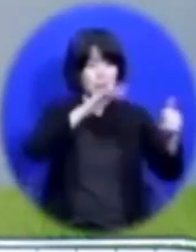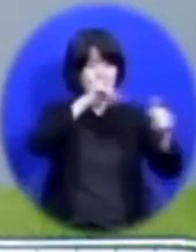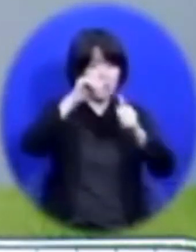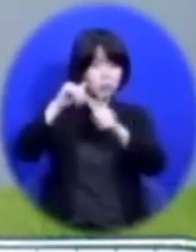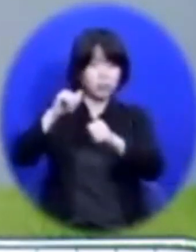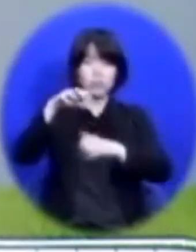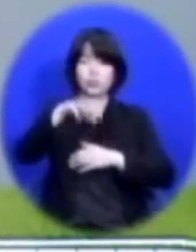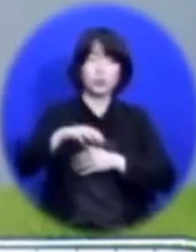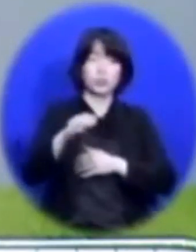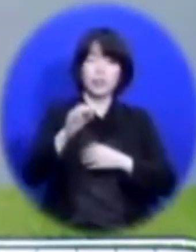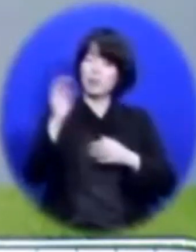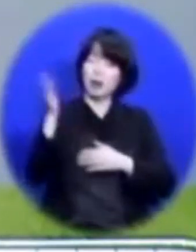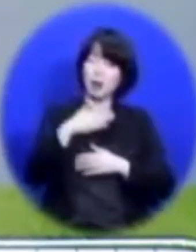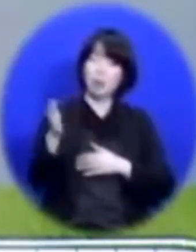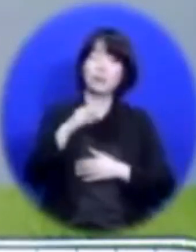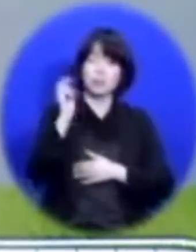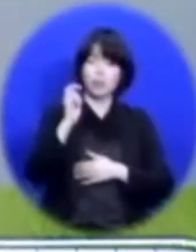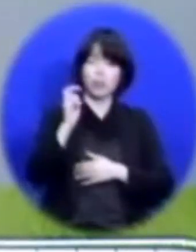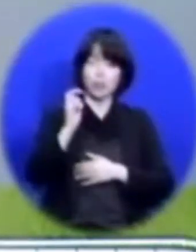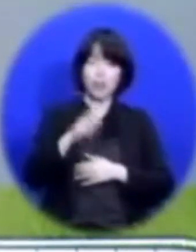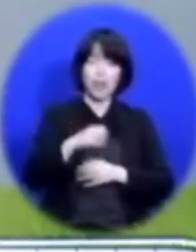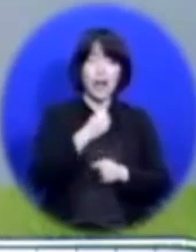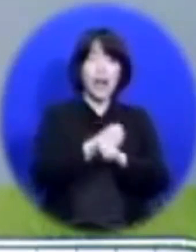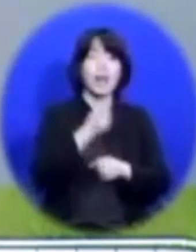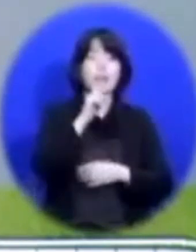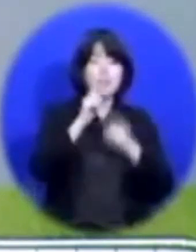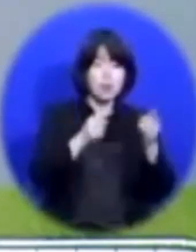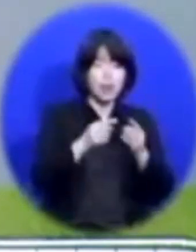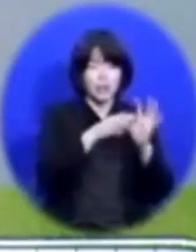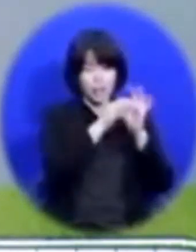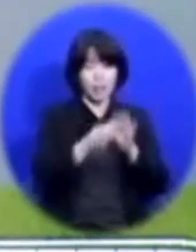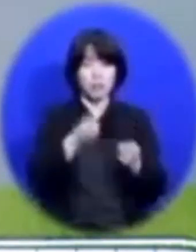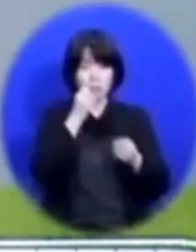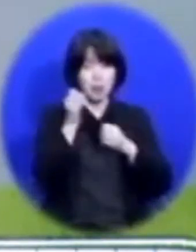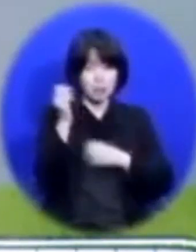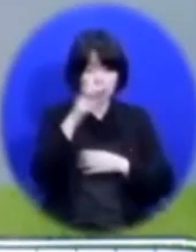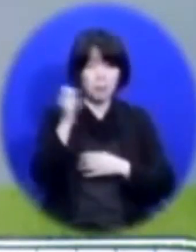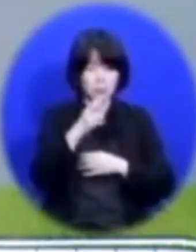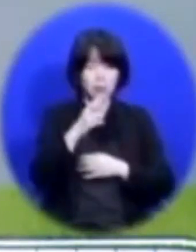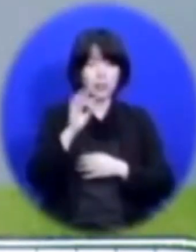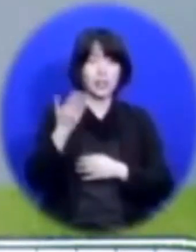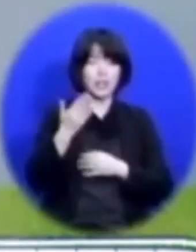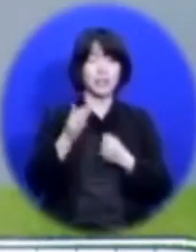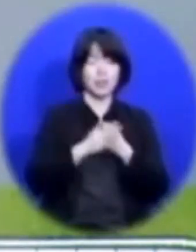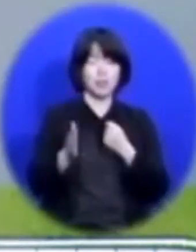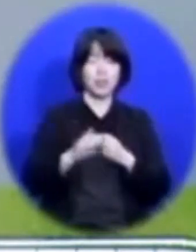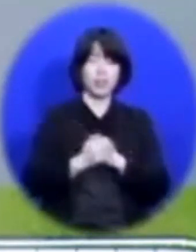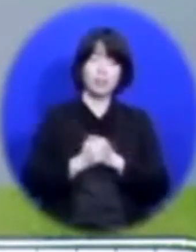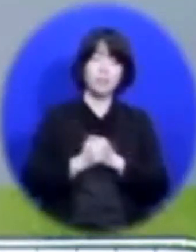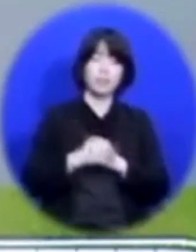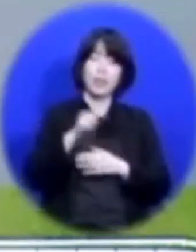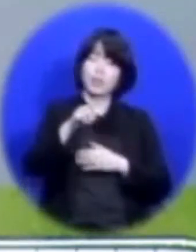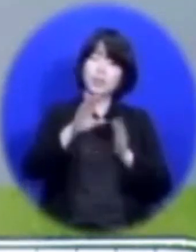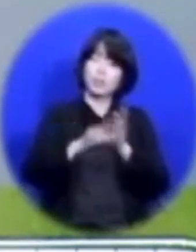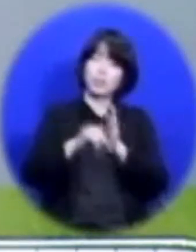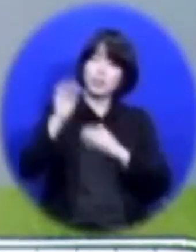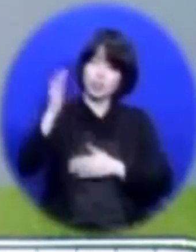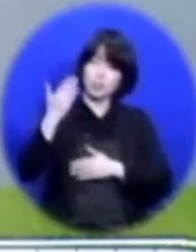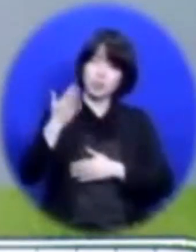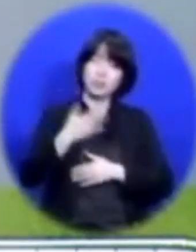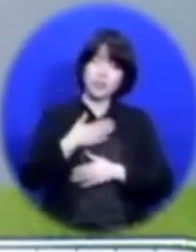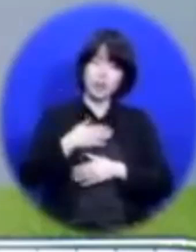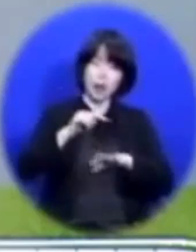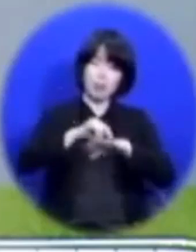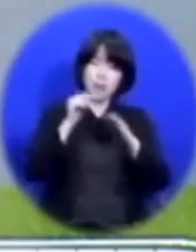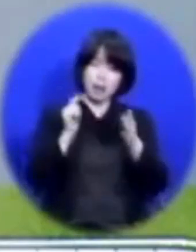저를초대하는사람이거의없을겁니다.왜?그렇게하면결국 같은말을계속반복하게될테니까요 .그때가되면저는 마음속